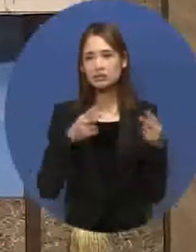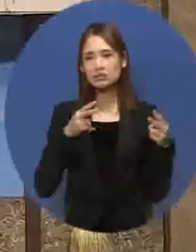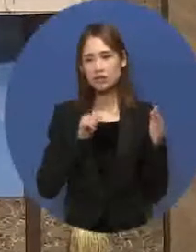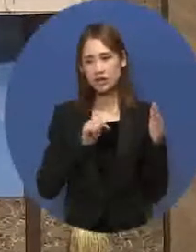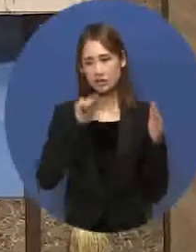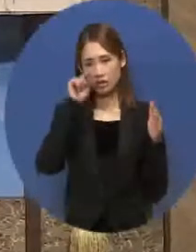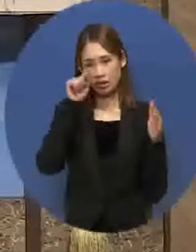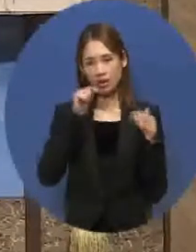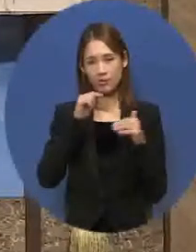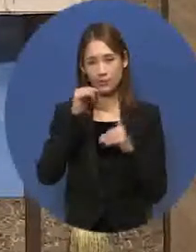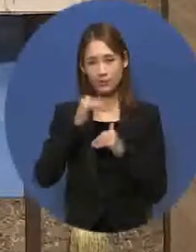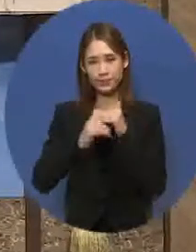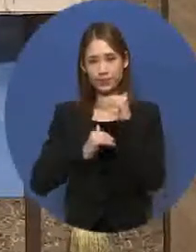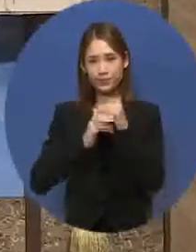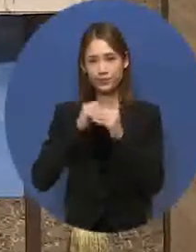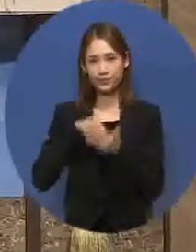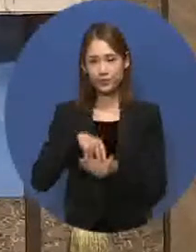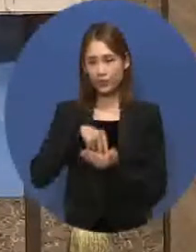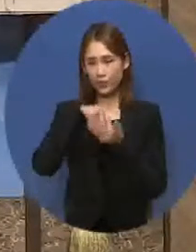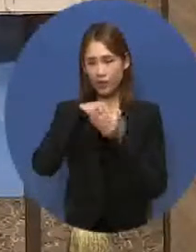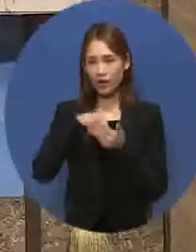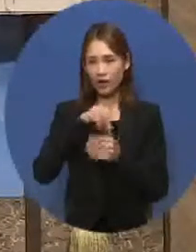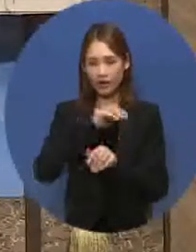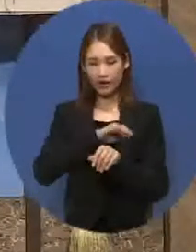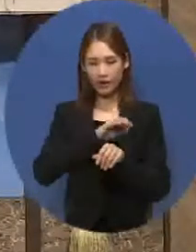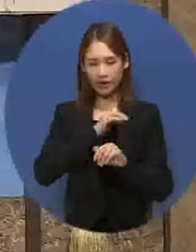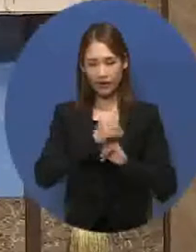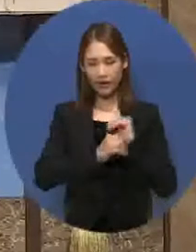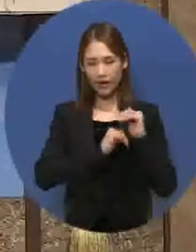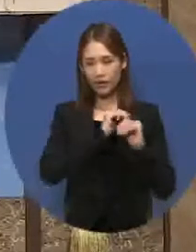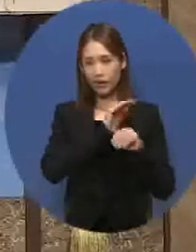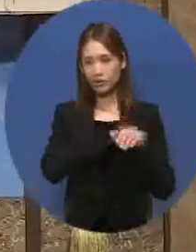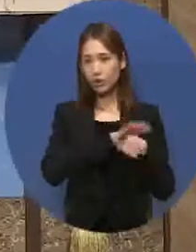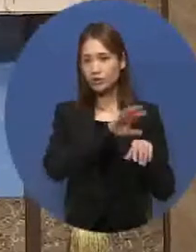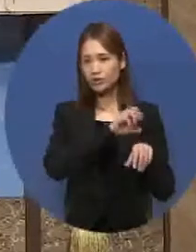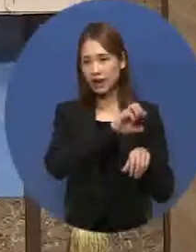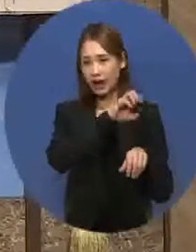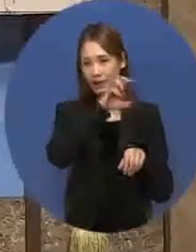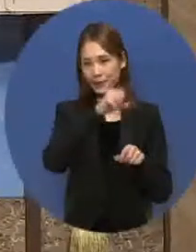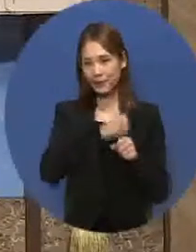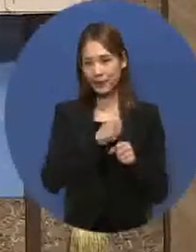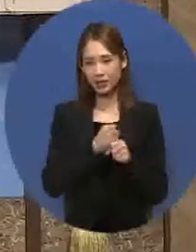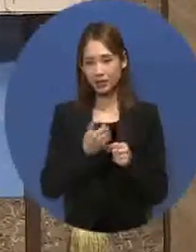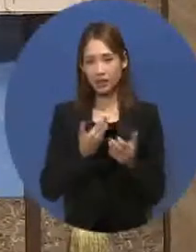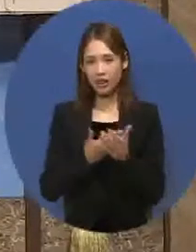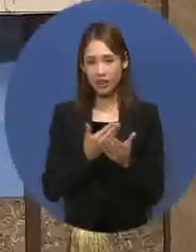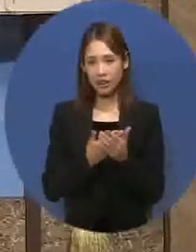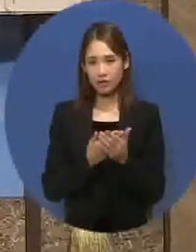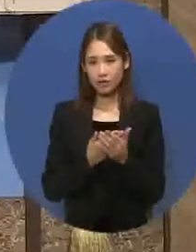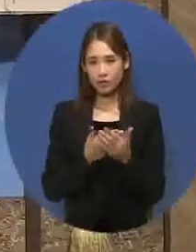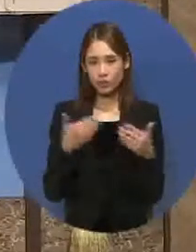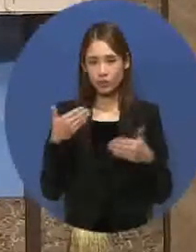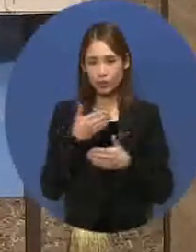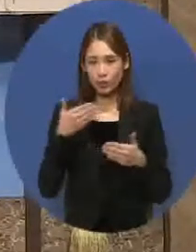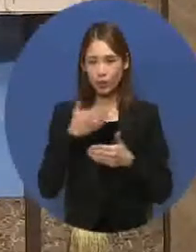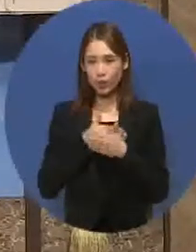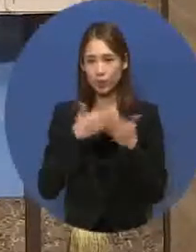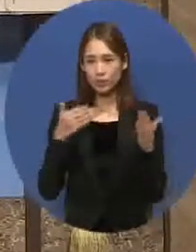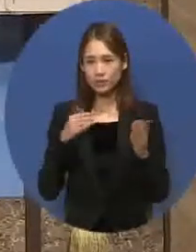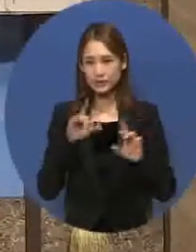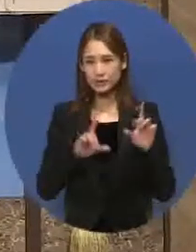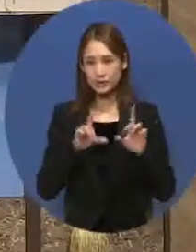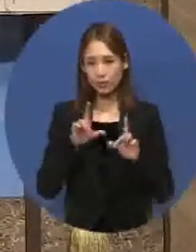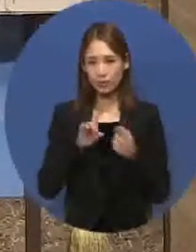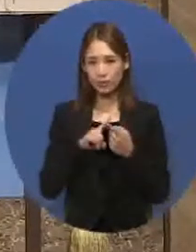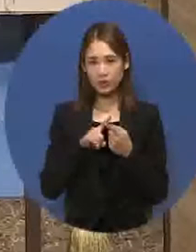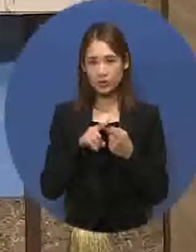올라가는 2층에도 전부 손잡이를 만들어 달라든지 또 욕실이나 이런 데에도